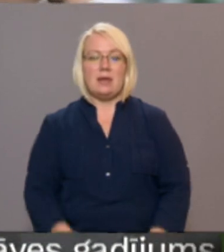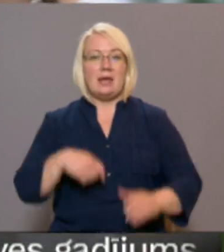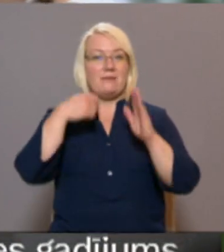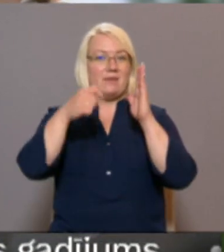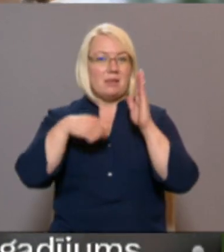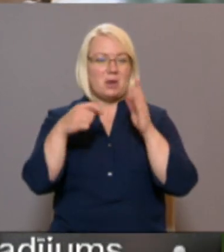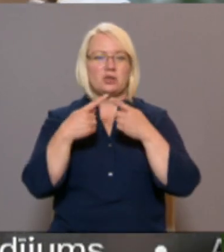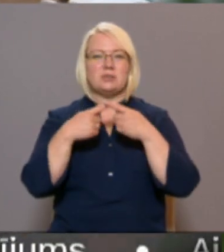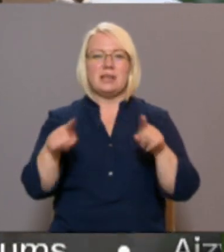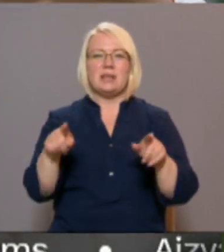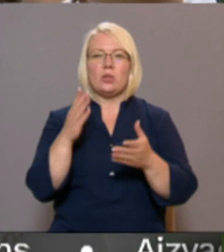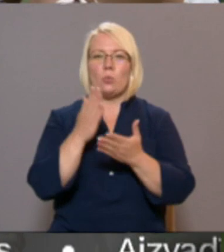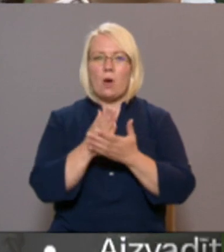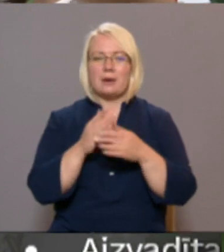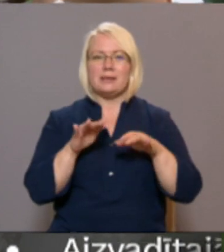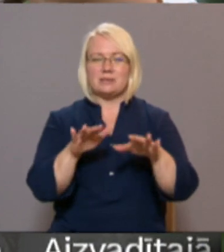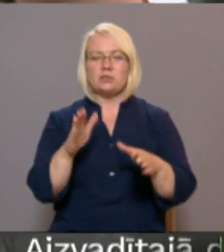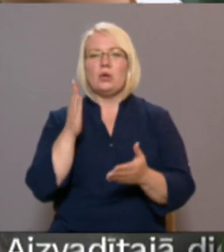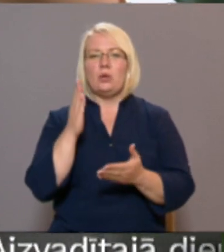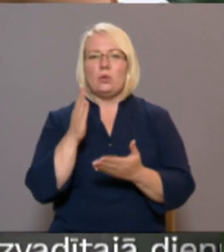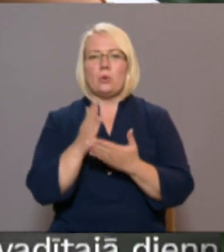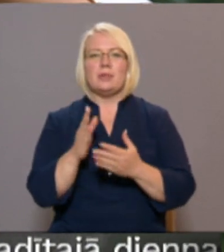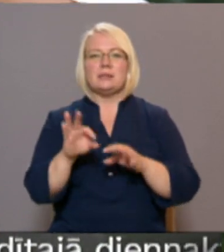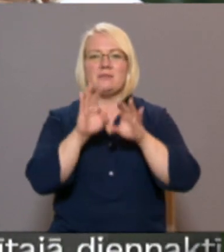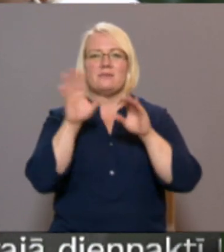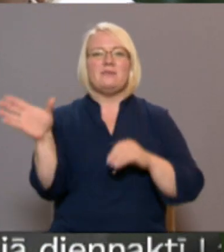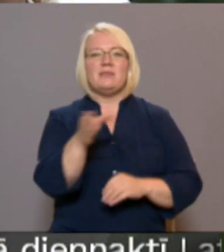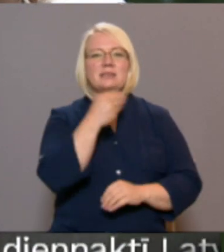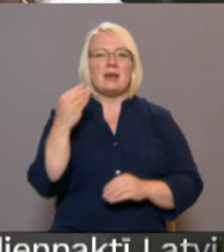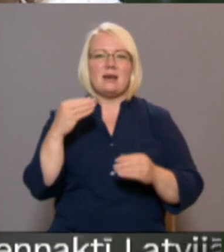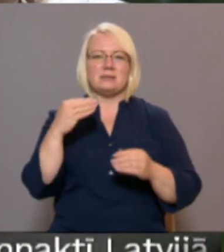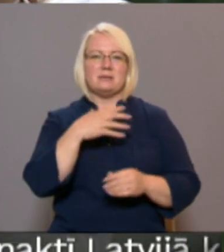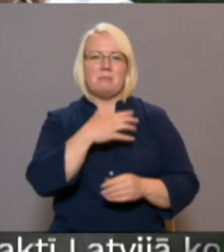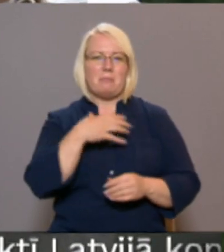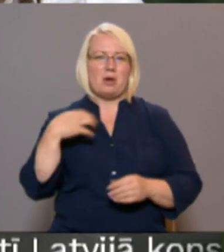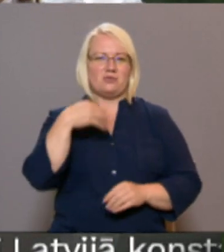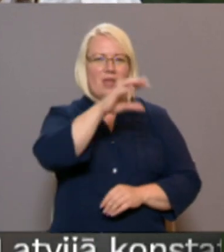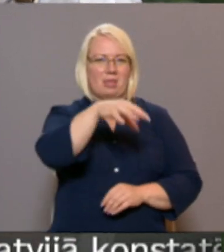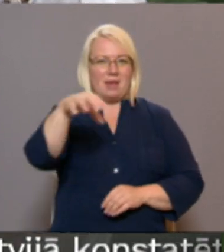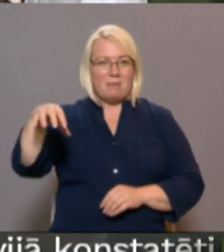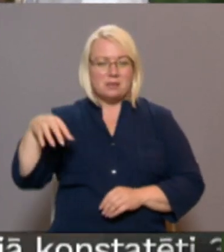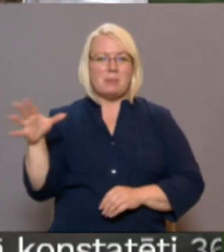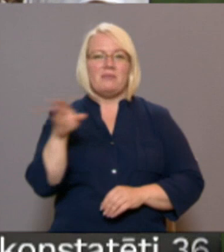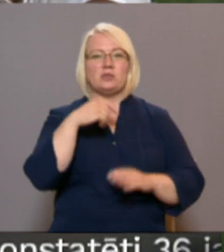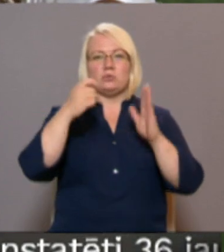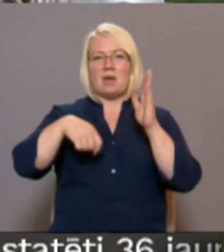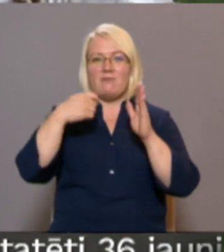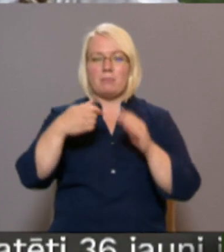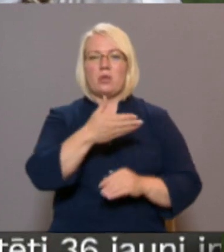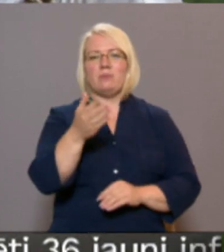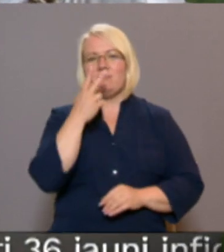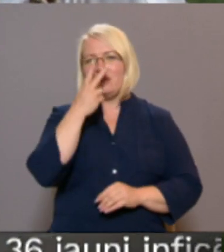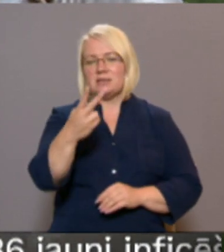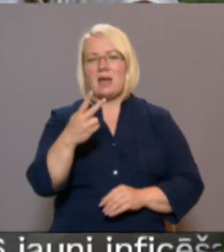Filmēšana un citas norises nākamdēļ sāksies visās pašvaldībās, bet visu safilmēto varēs redzēt Latvijas televīzijā un